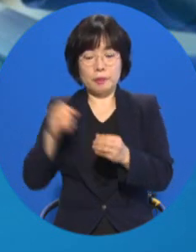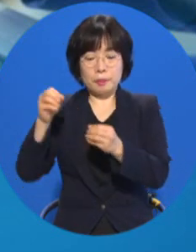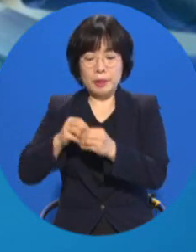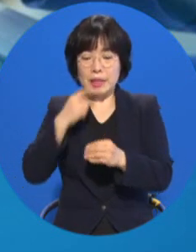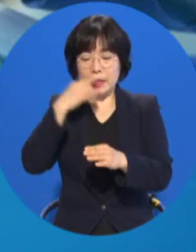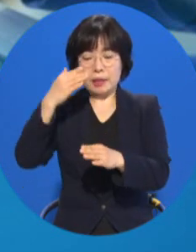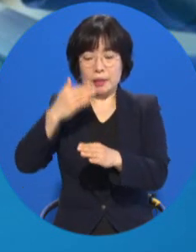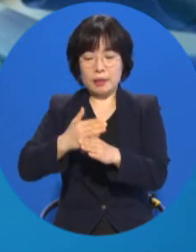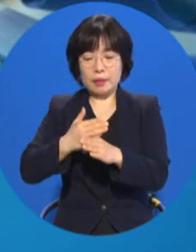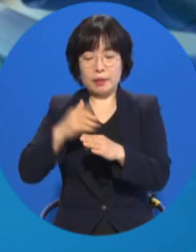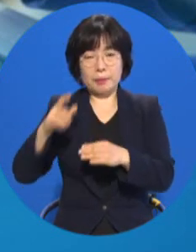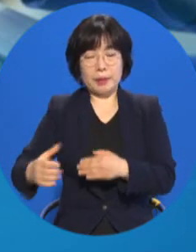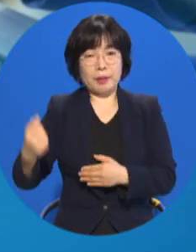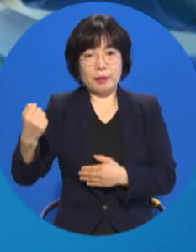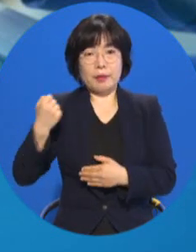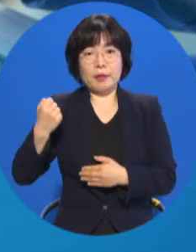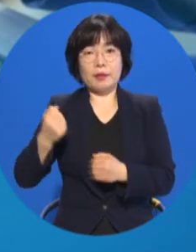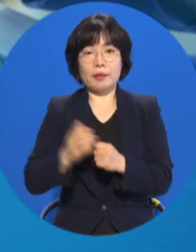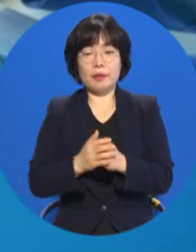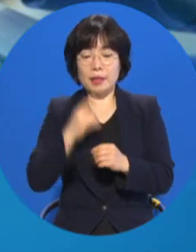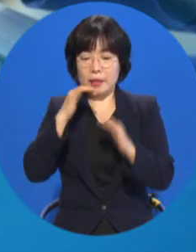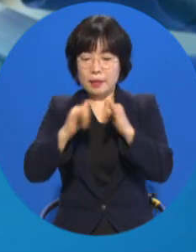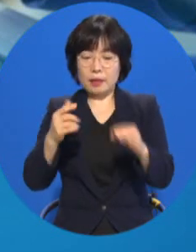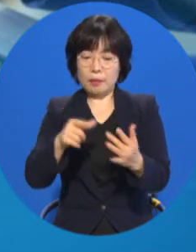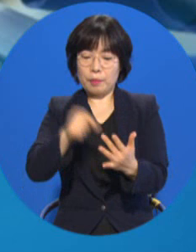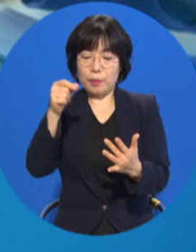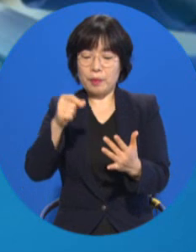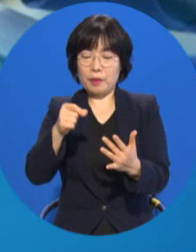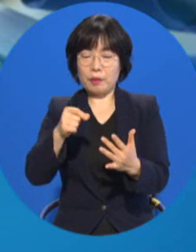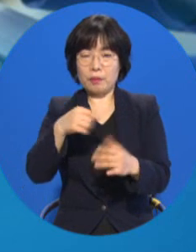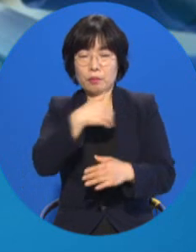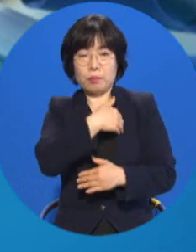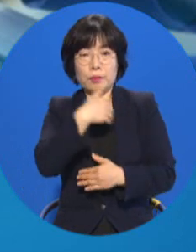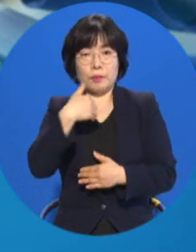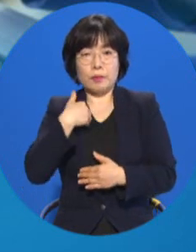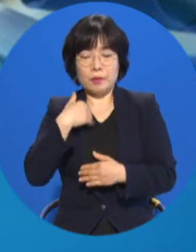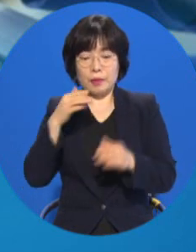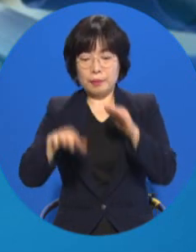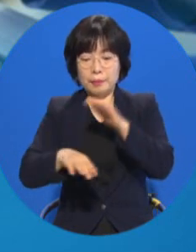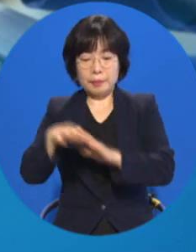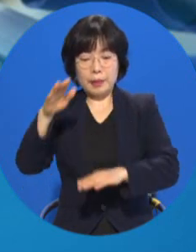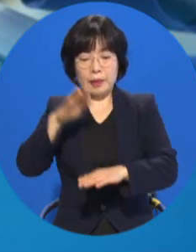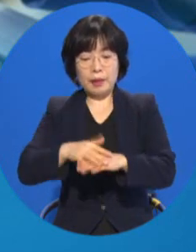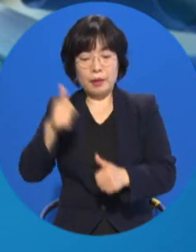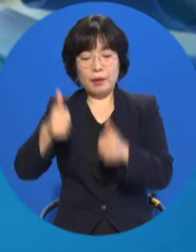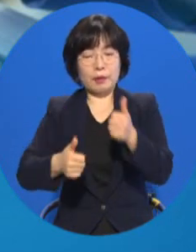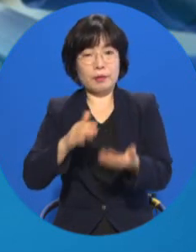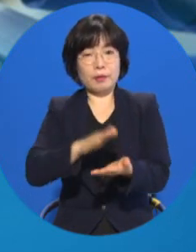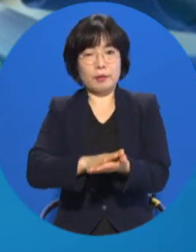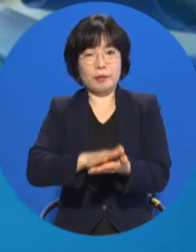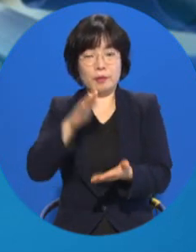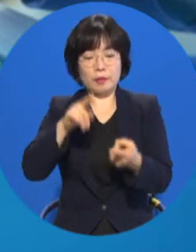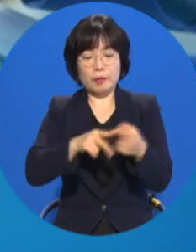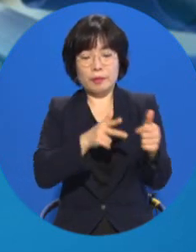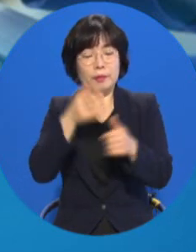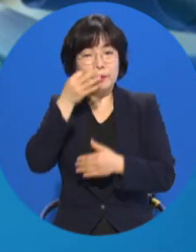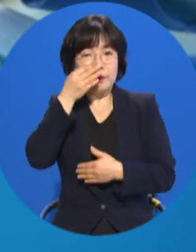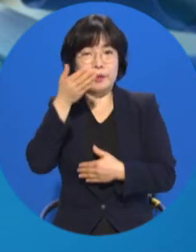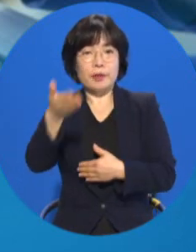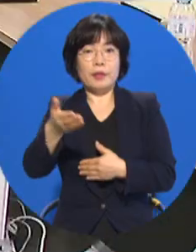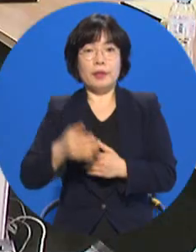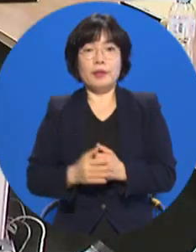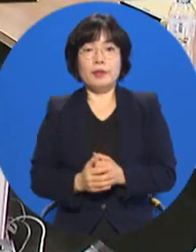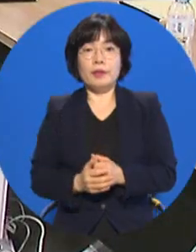민주당 지지세가 강한 곳이지만 인물론도 만만치 않아서 여야의 치열한 경쟁이 예상됩니다. 김종수 기자가 보도합니다.